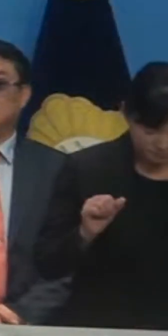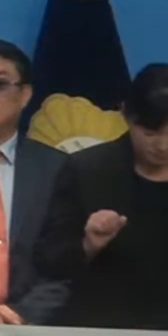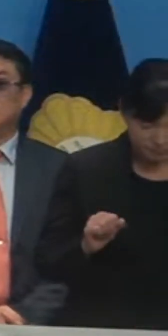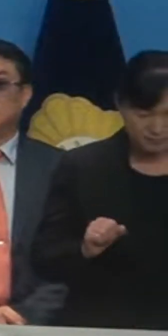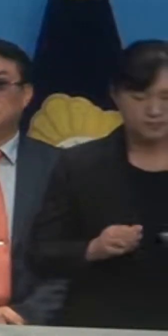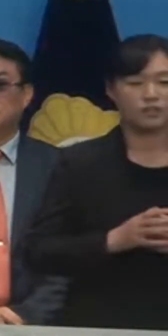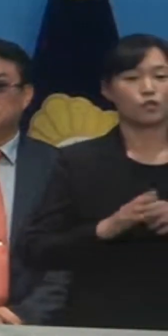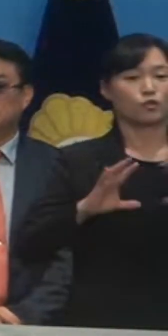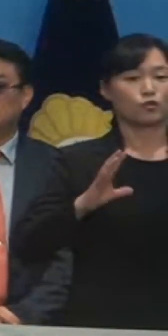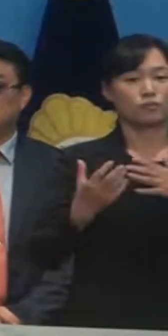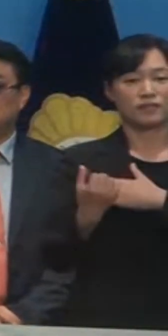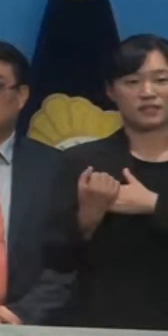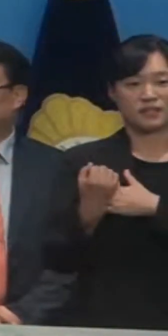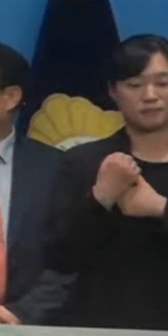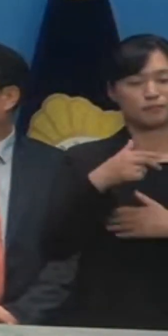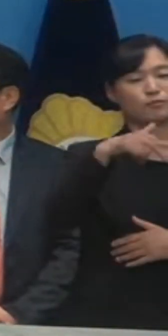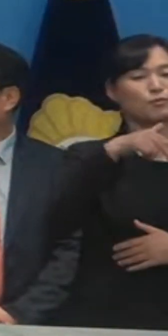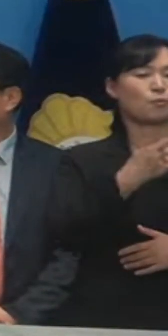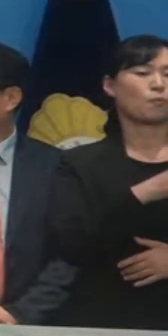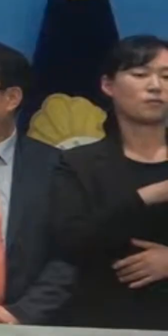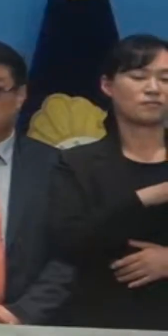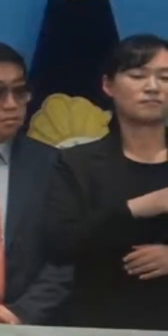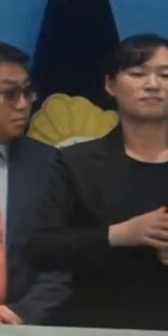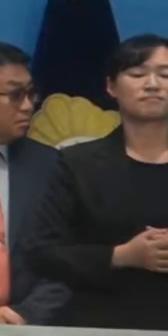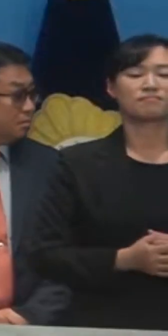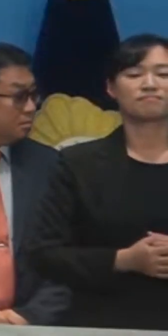안녕하십니까. 국민의힘 조배수건입니다.